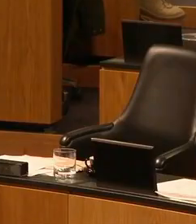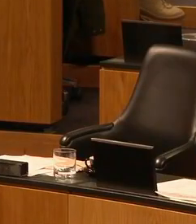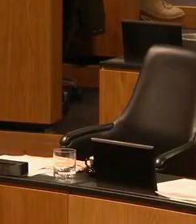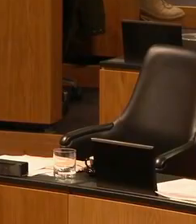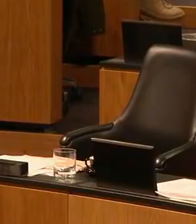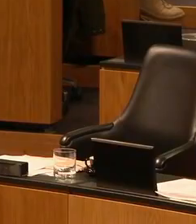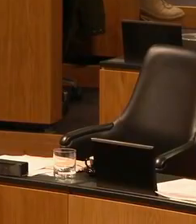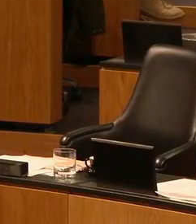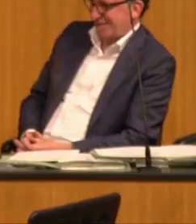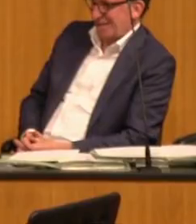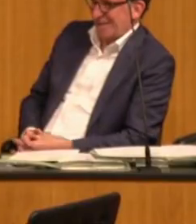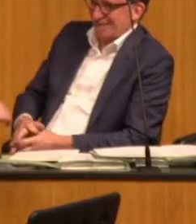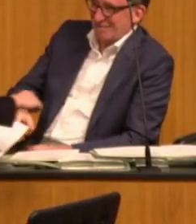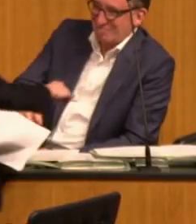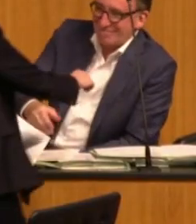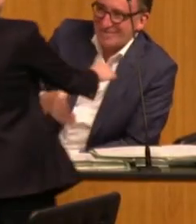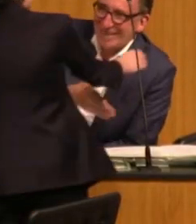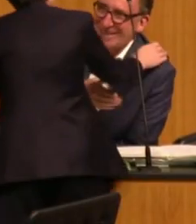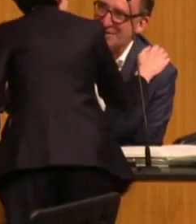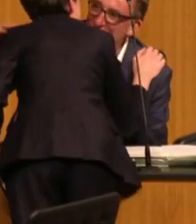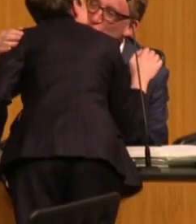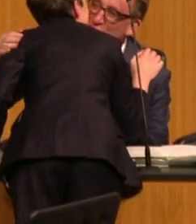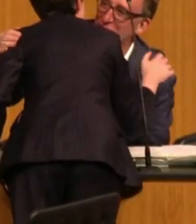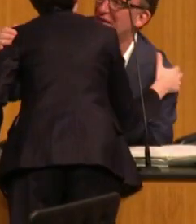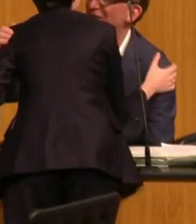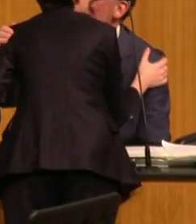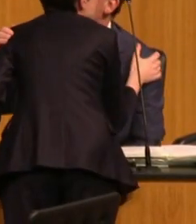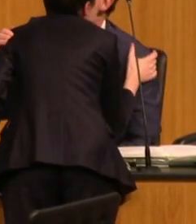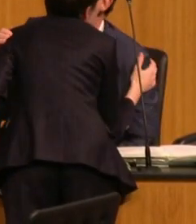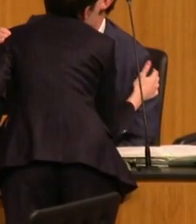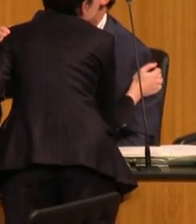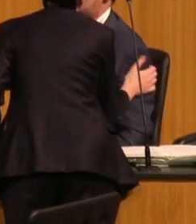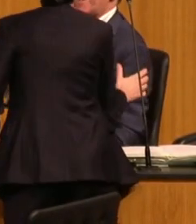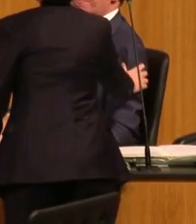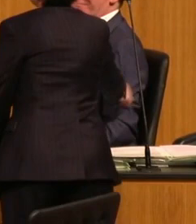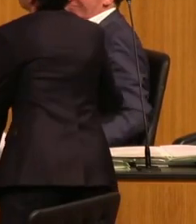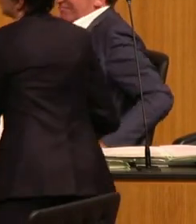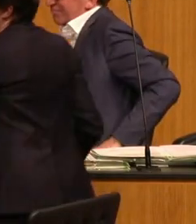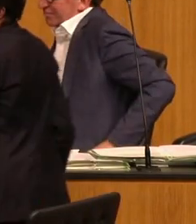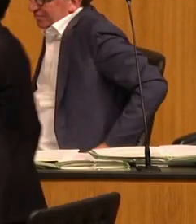Nächster Redner ist Magister Gerhard Kanjek. Bitte, Herr Abgeordneter.